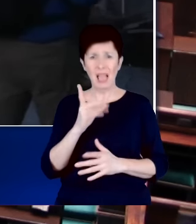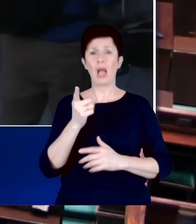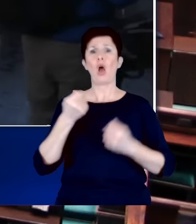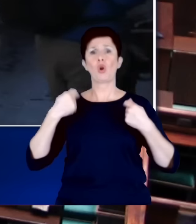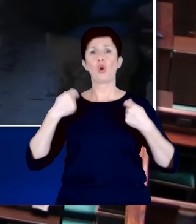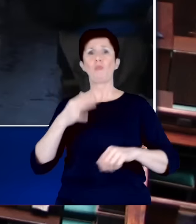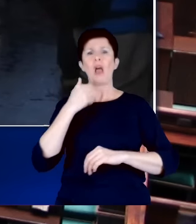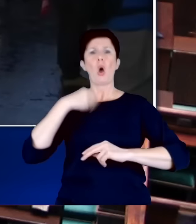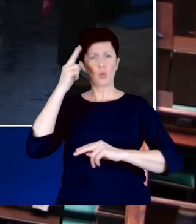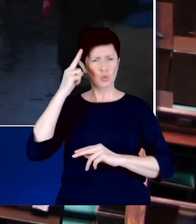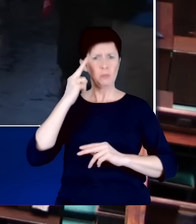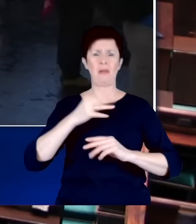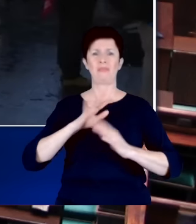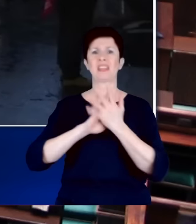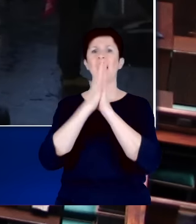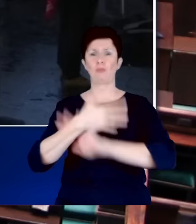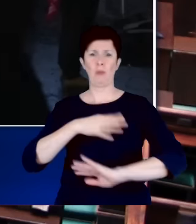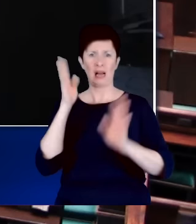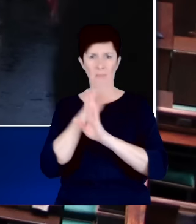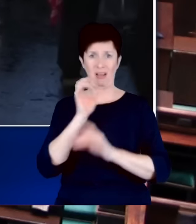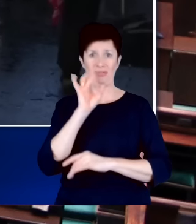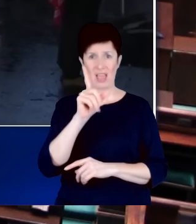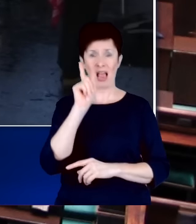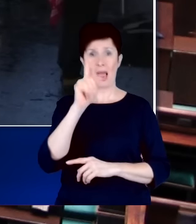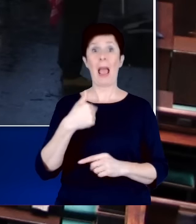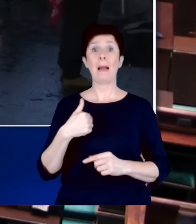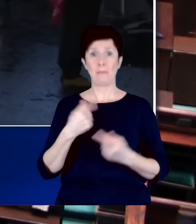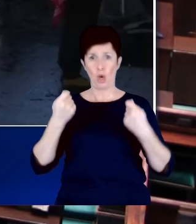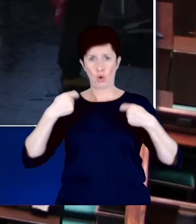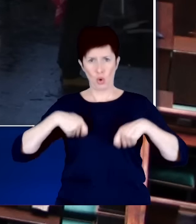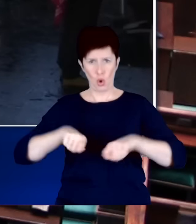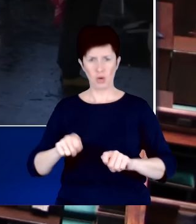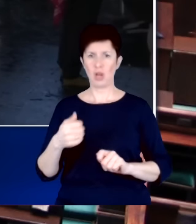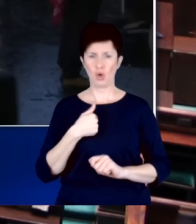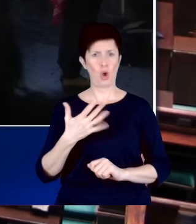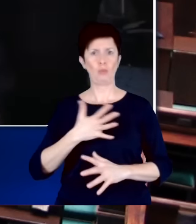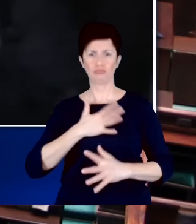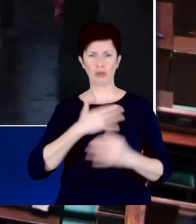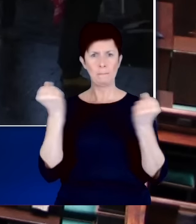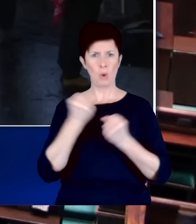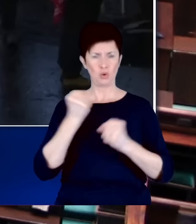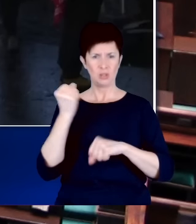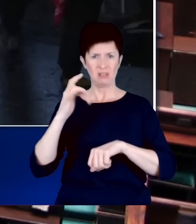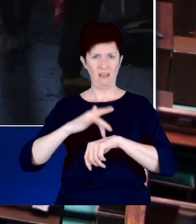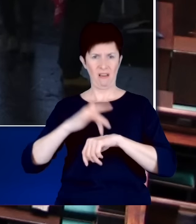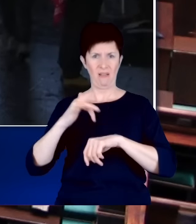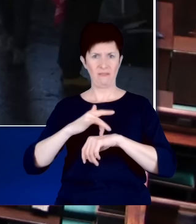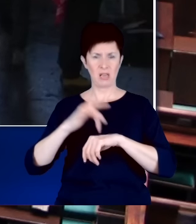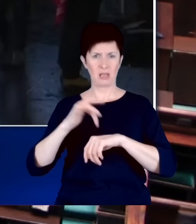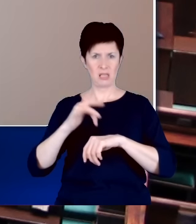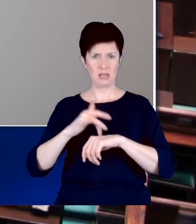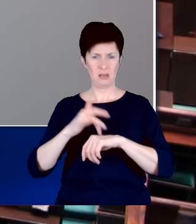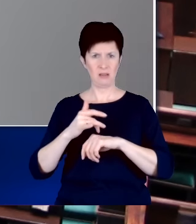to my jako rolnicy jesteśmy tą grupą, która najmocniej odczuwa jej skutki już teraz. I wiemy doskonale o tym,